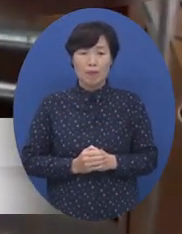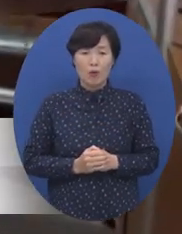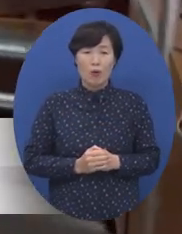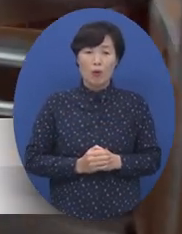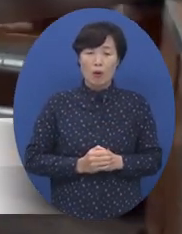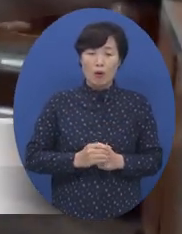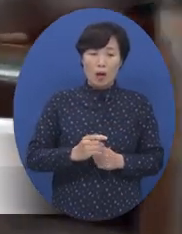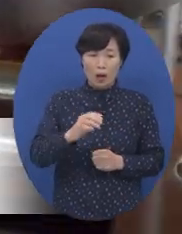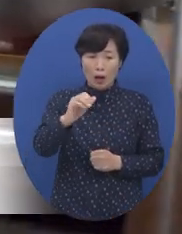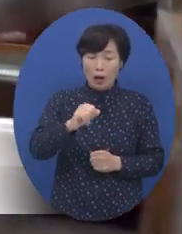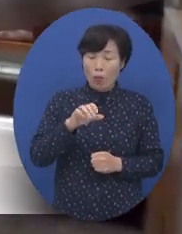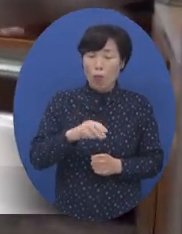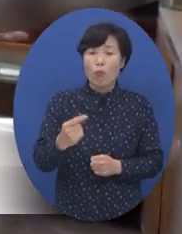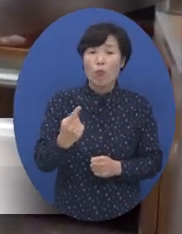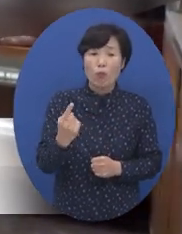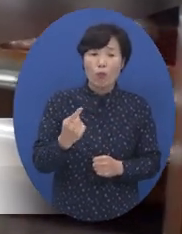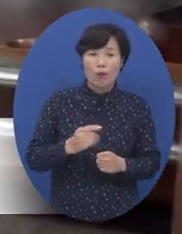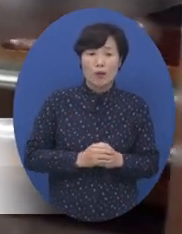차를 타고 갔어요.